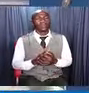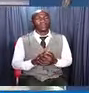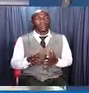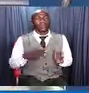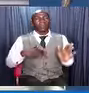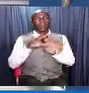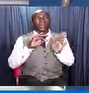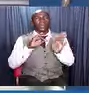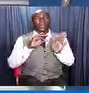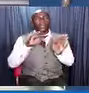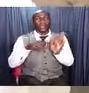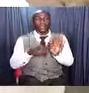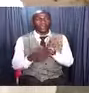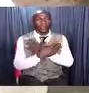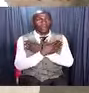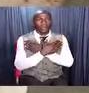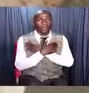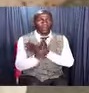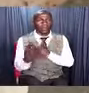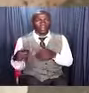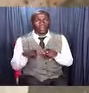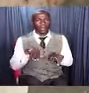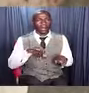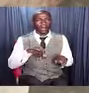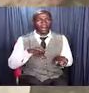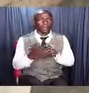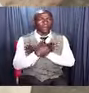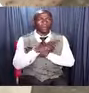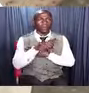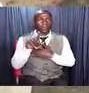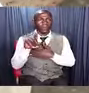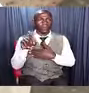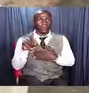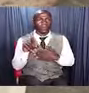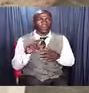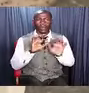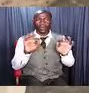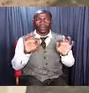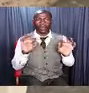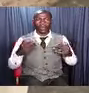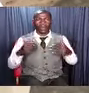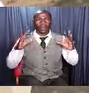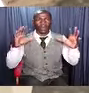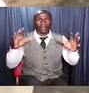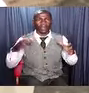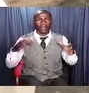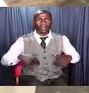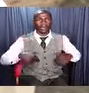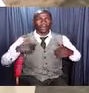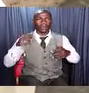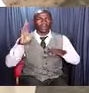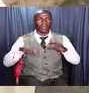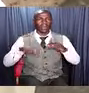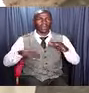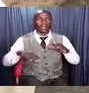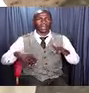Amri yangu ndio hii, mpendane kama nilivyo wapenda ninyi. Hakuna aliye na upendo mwingi kuliko huu